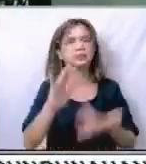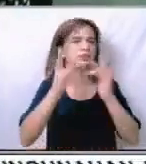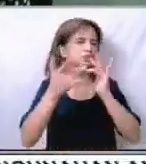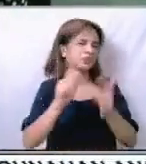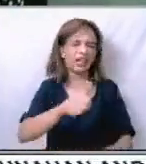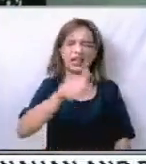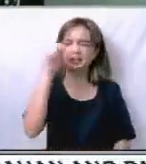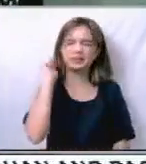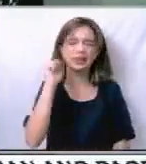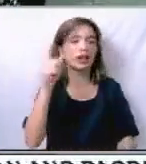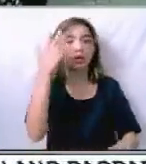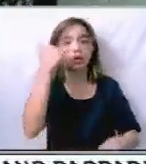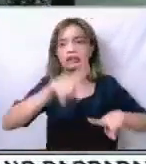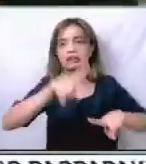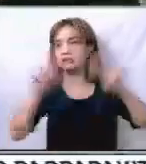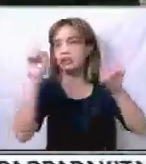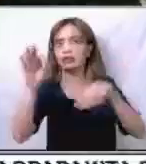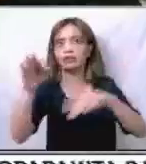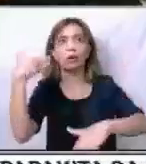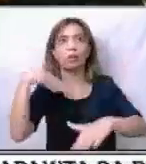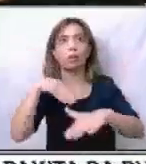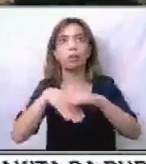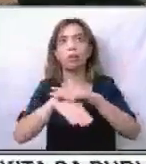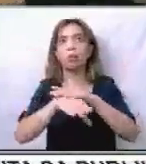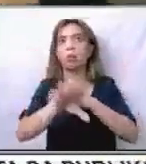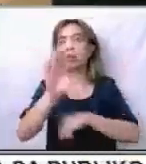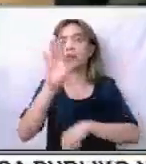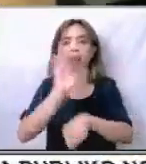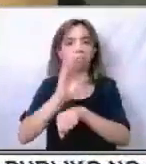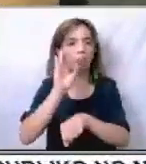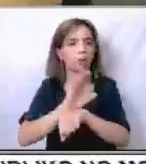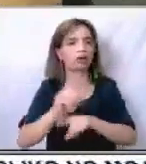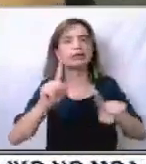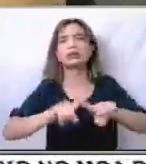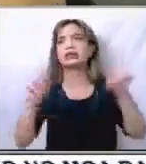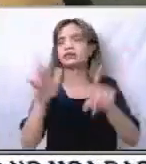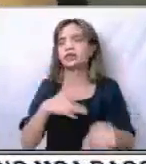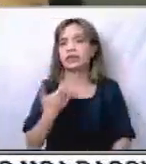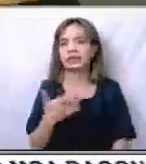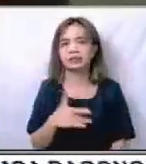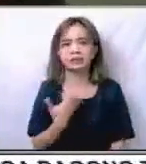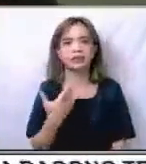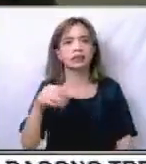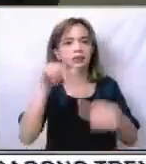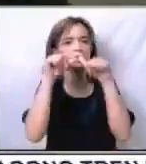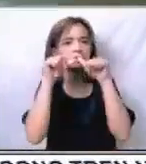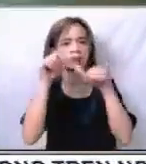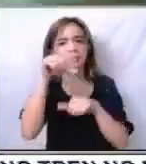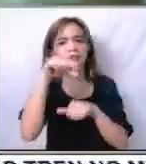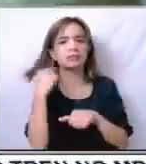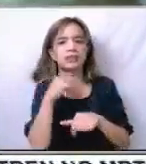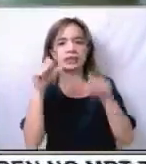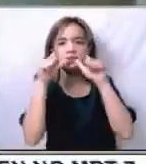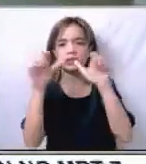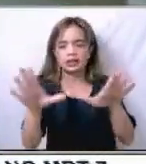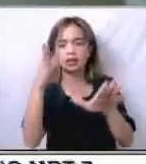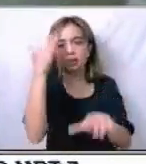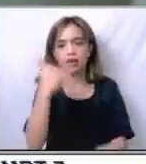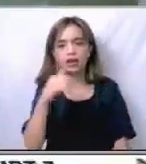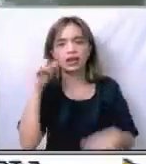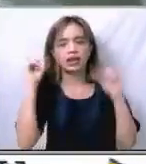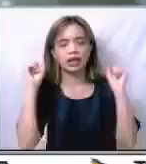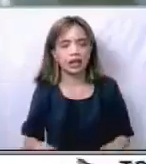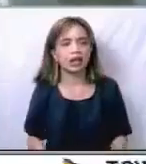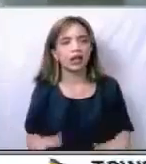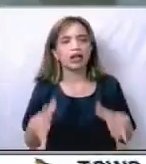iba pa rin daw yung pag nakapasok sila sa simbahan. Iba pa rin yung mabendisyonan sila ni Father para nakakagaan daw